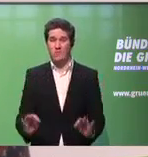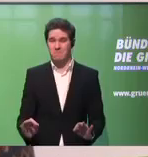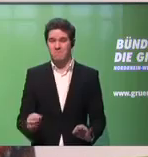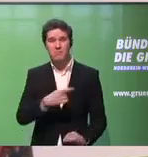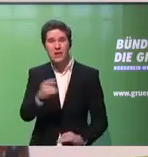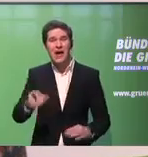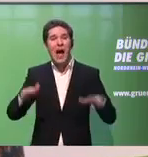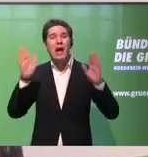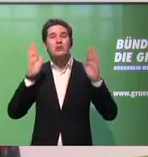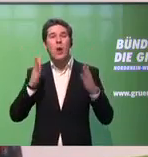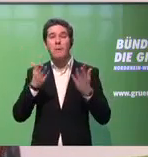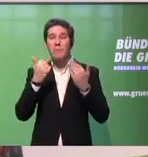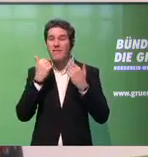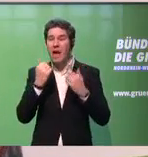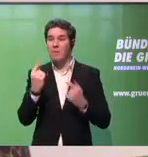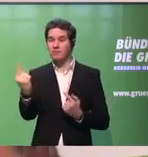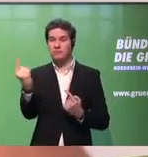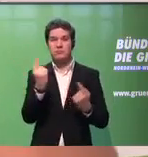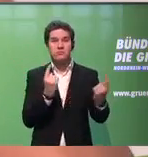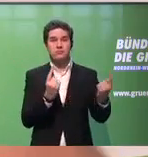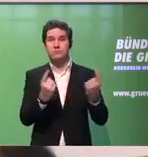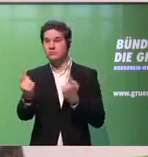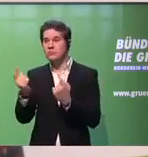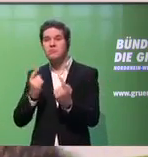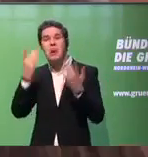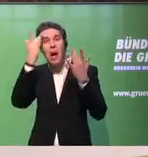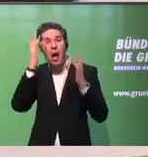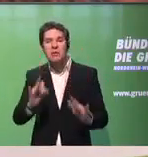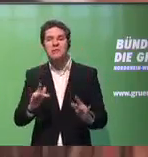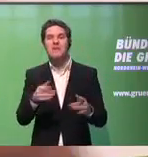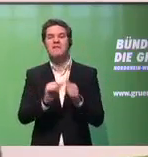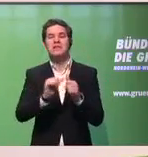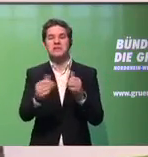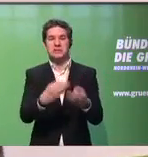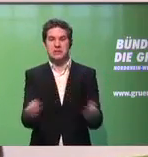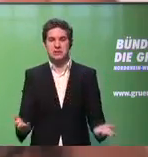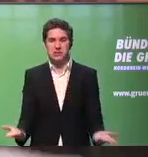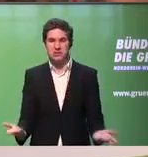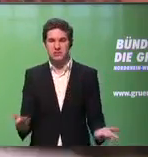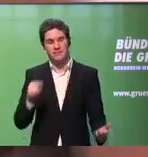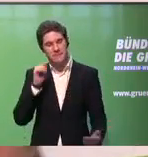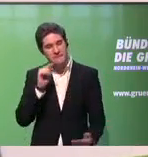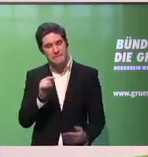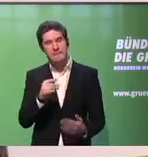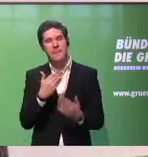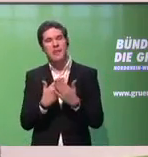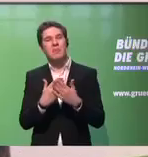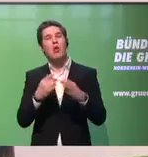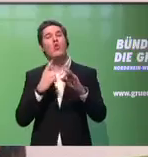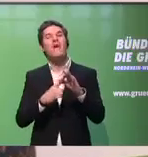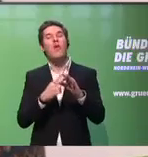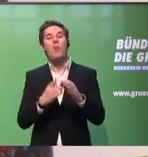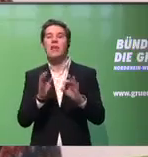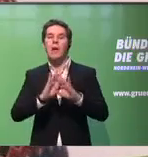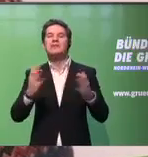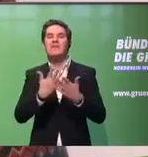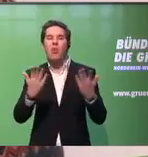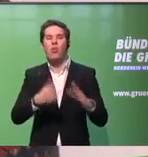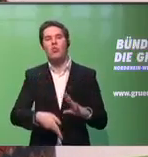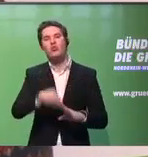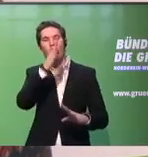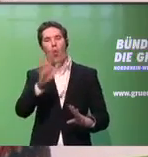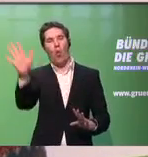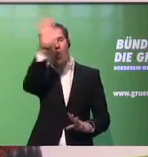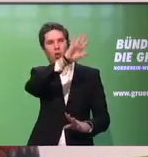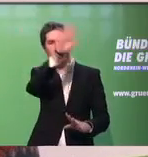Asylbewerber in der Europäischen Union insgesamt anerkannt wird. Die Quote wird am besten erfüllt im Norden der Europäischen